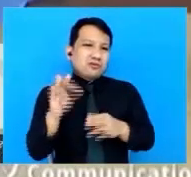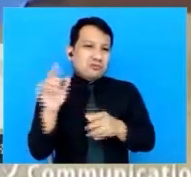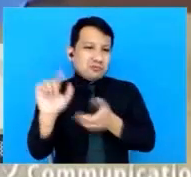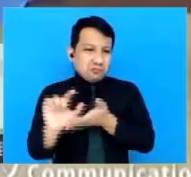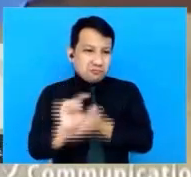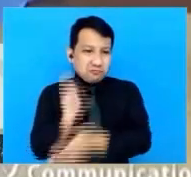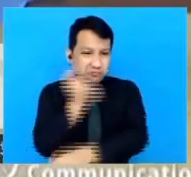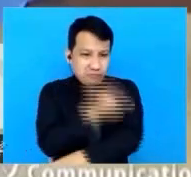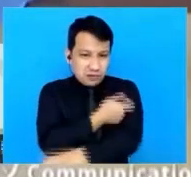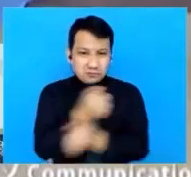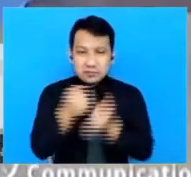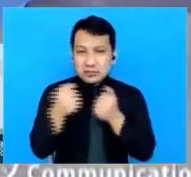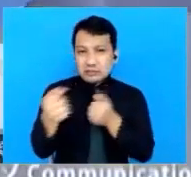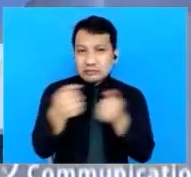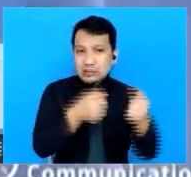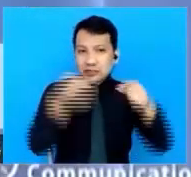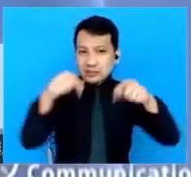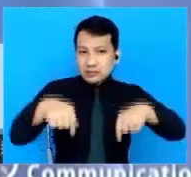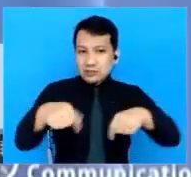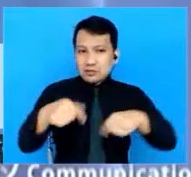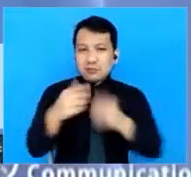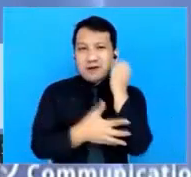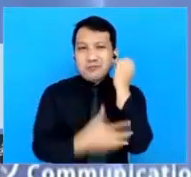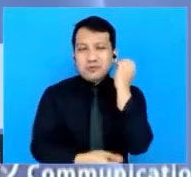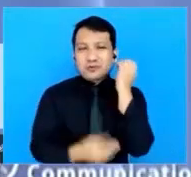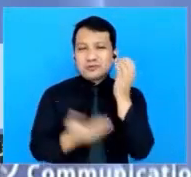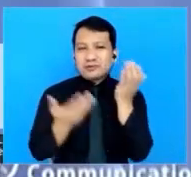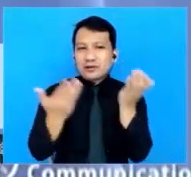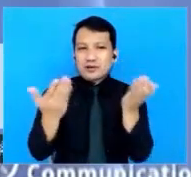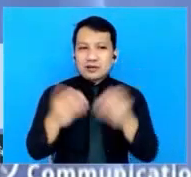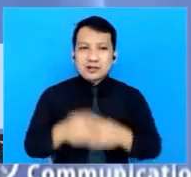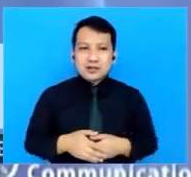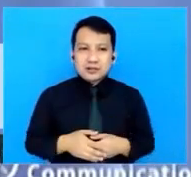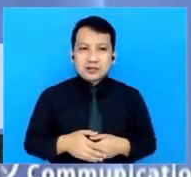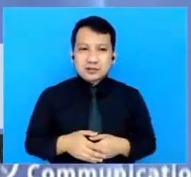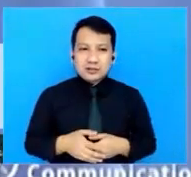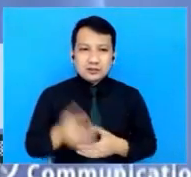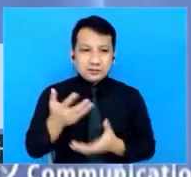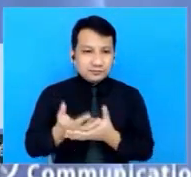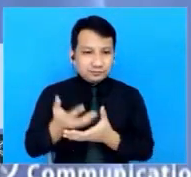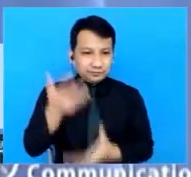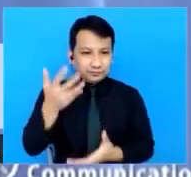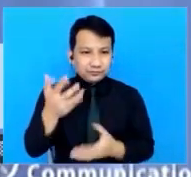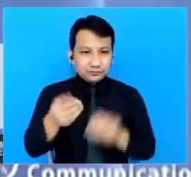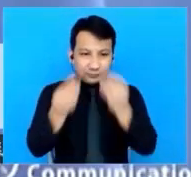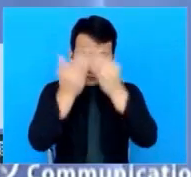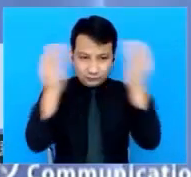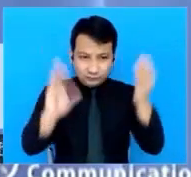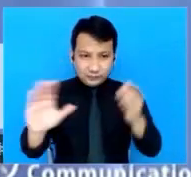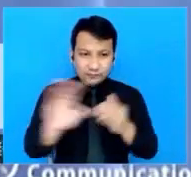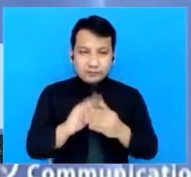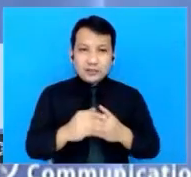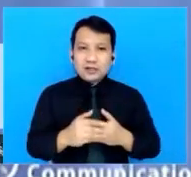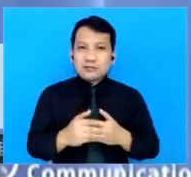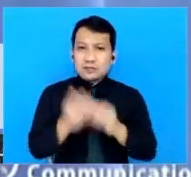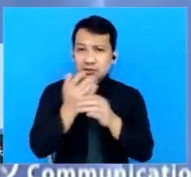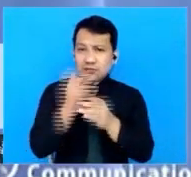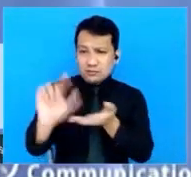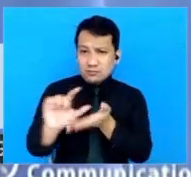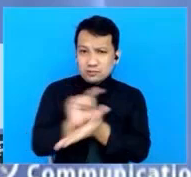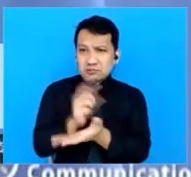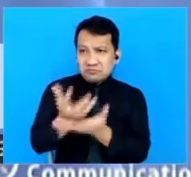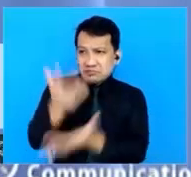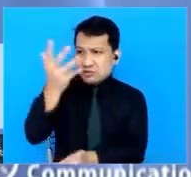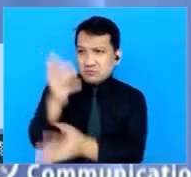ravaging the poor countries. Rich countries hoard life-saving vaccines